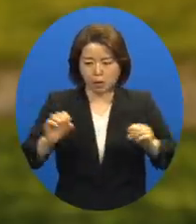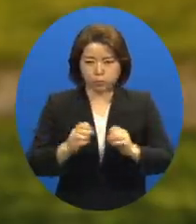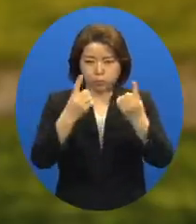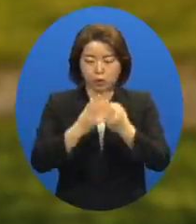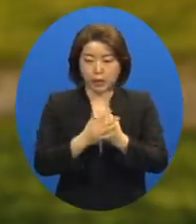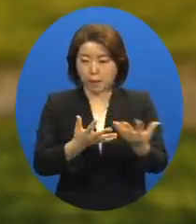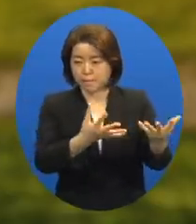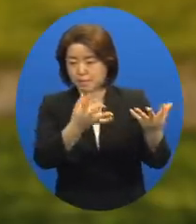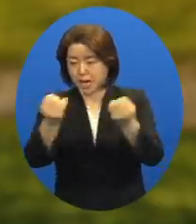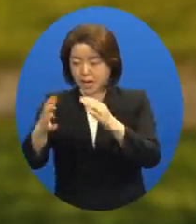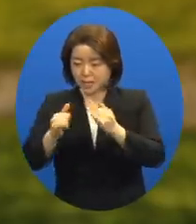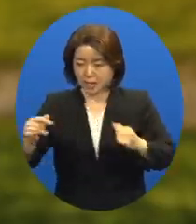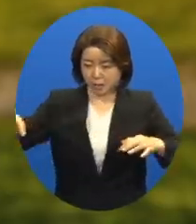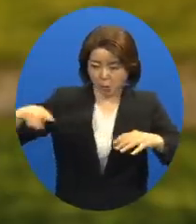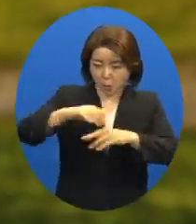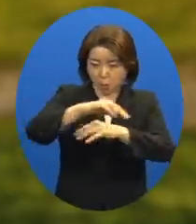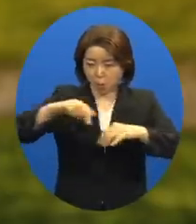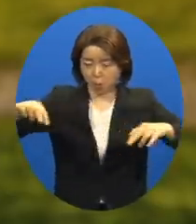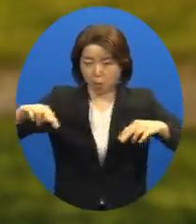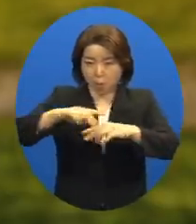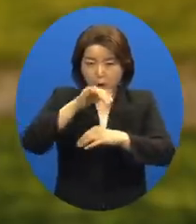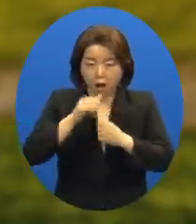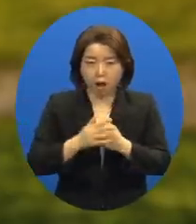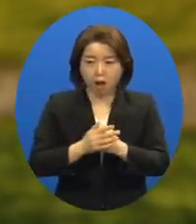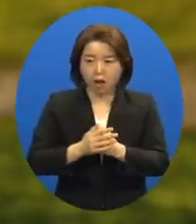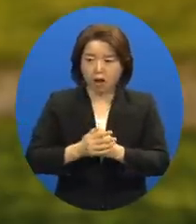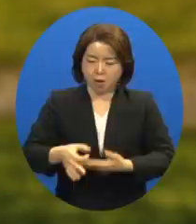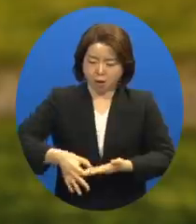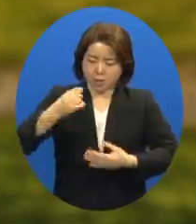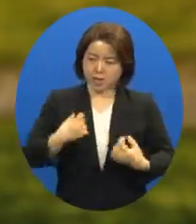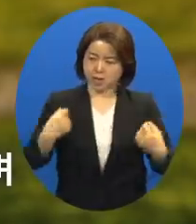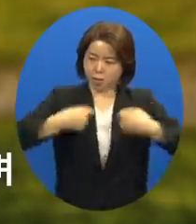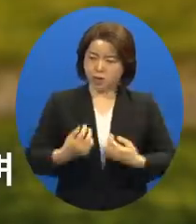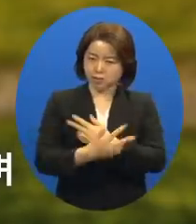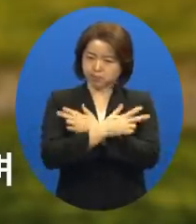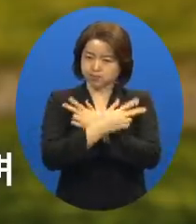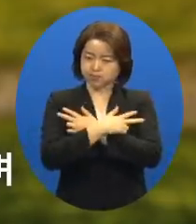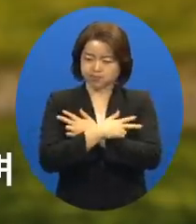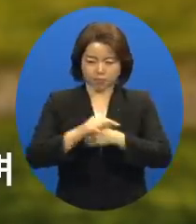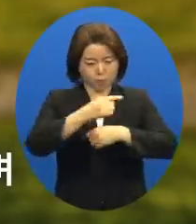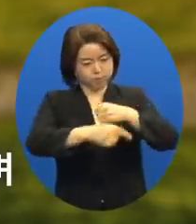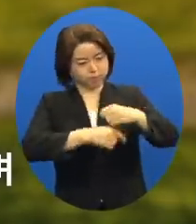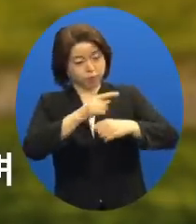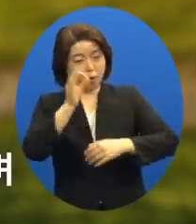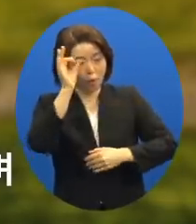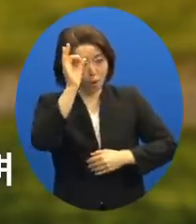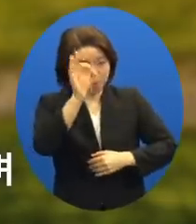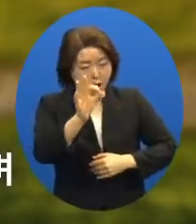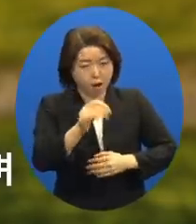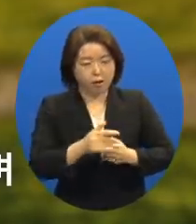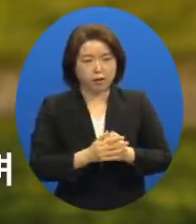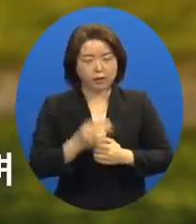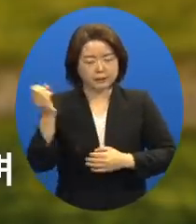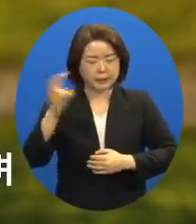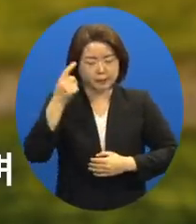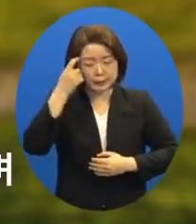앞을 지나갔습니다. 다들 고급 양복과 액세서리를 몸에 두른 것을 보고 있는데 문득 이런 생각이